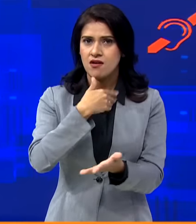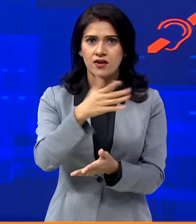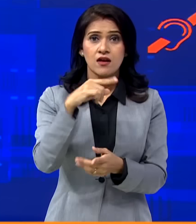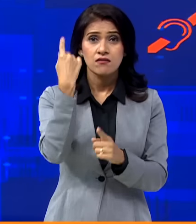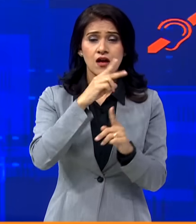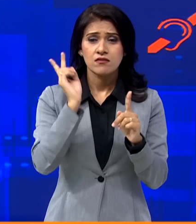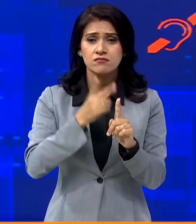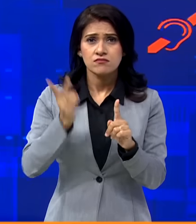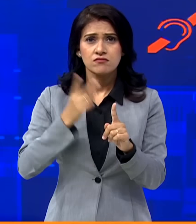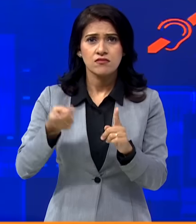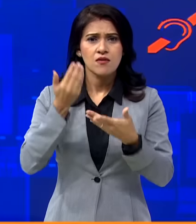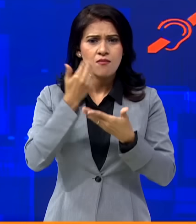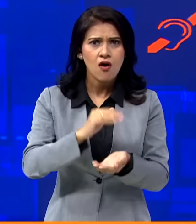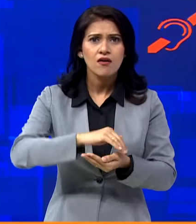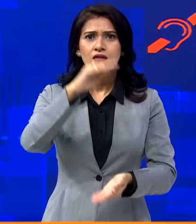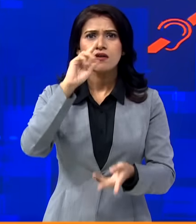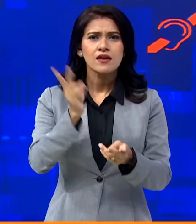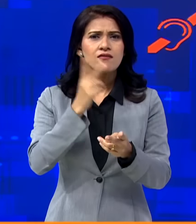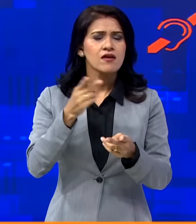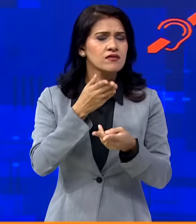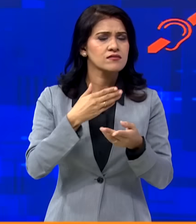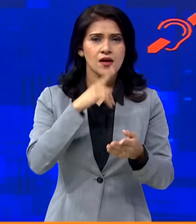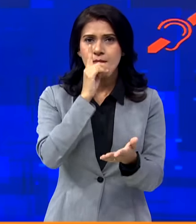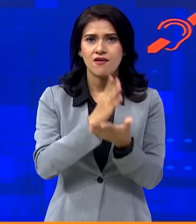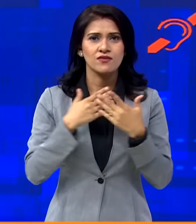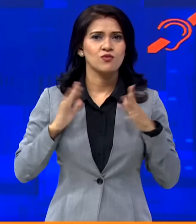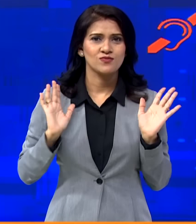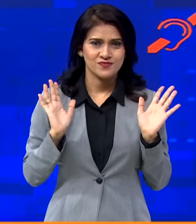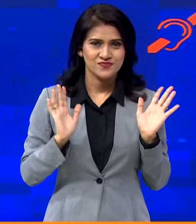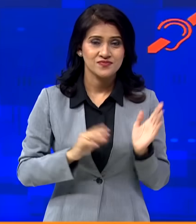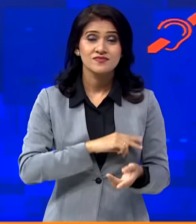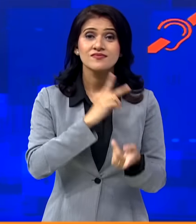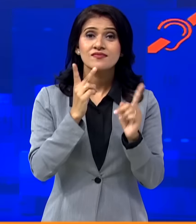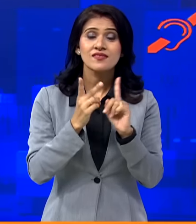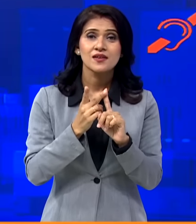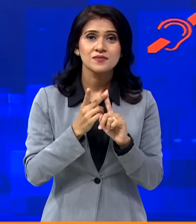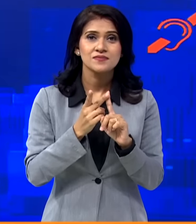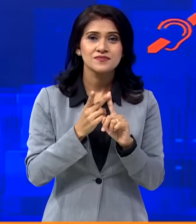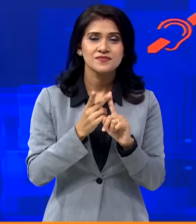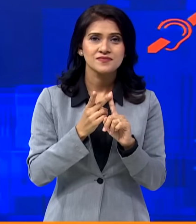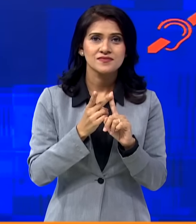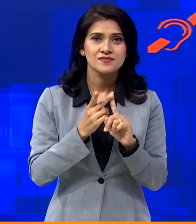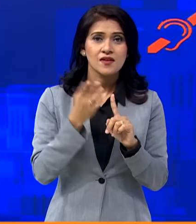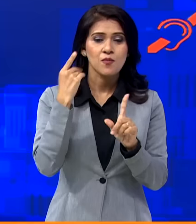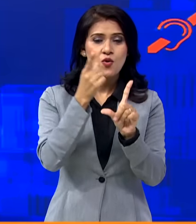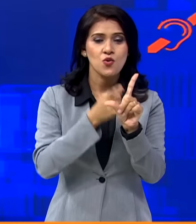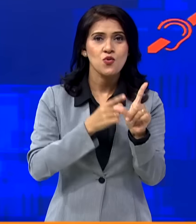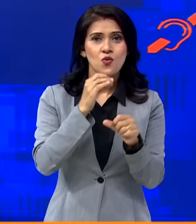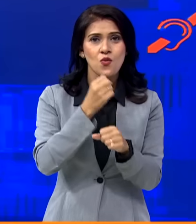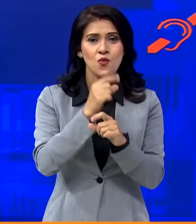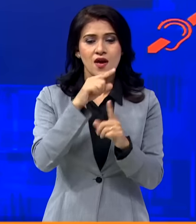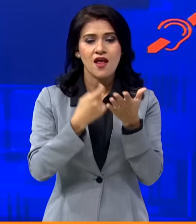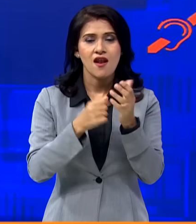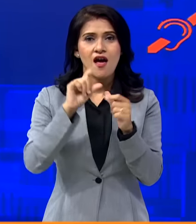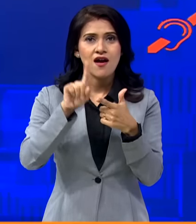नहीं दूसरी बार रजत जी दूसरी बार बहरूपिया कहा गया योगीराज भगवान श्री कृष्ण